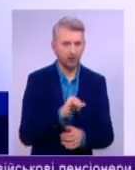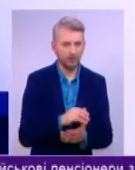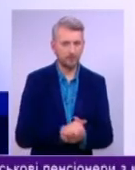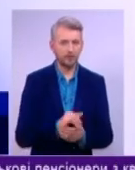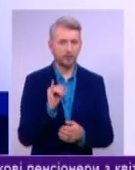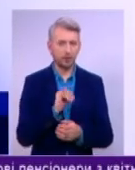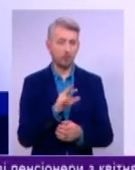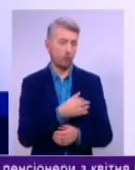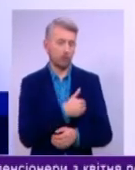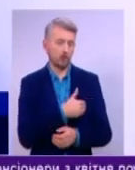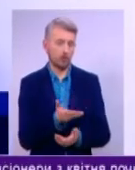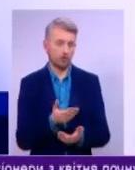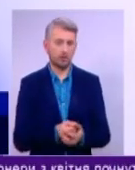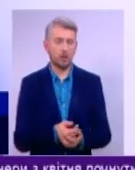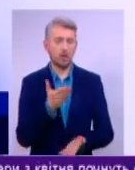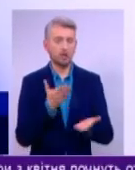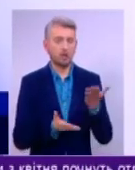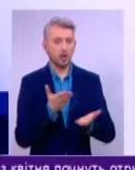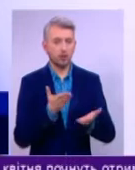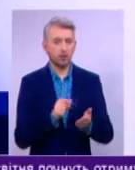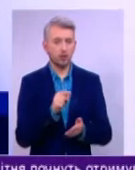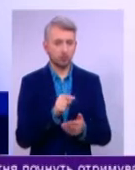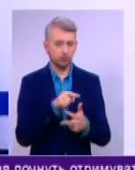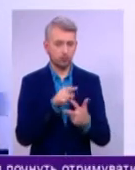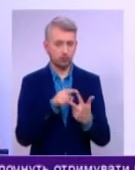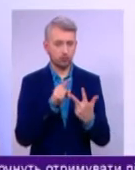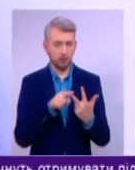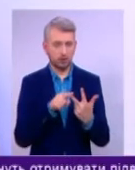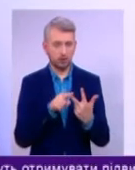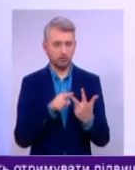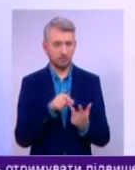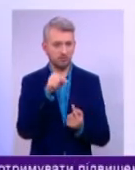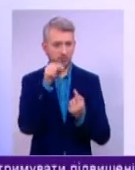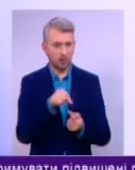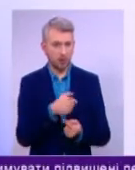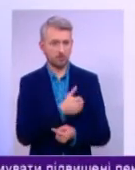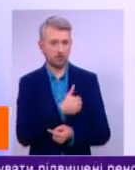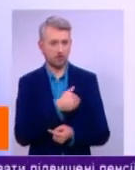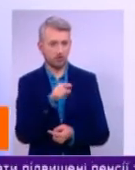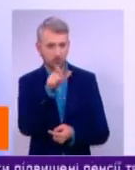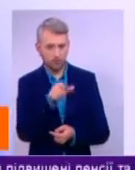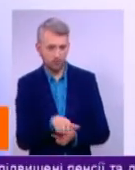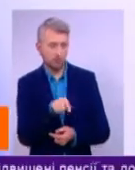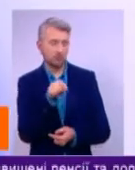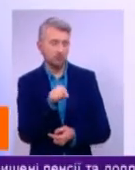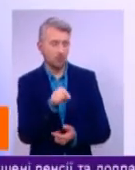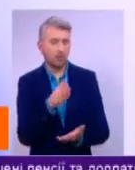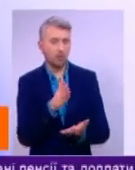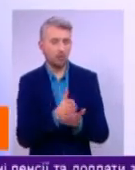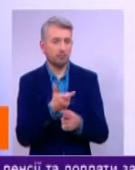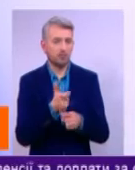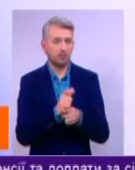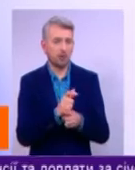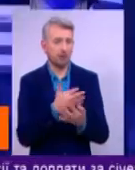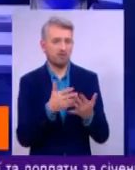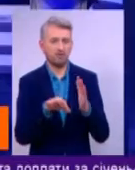ну і побажання. Побажання. Якщо ці три складові співпадають з бажанням призовника, то у нього є максимальний